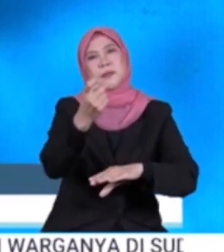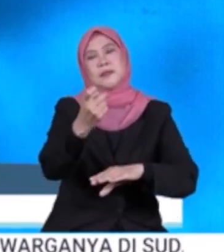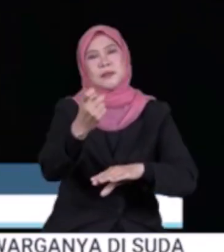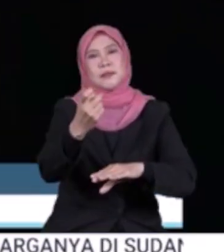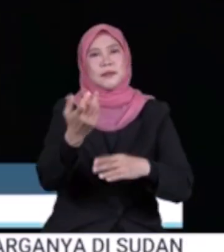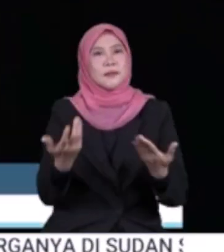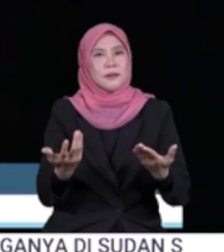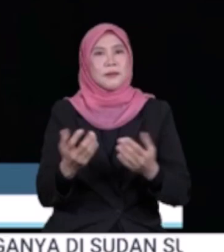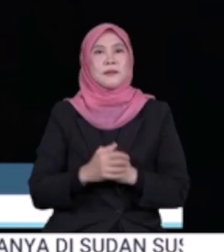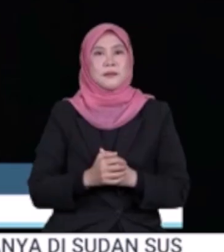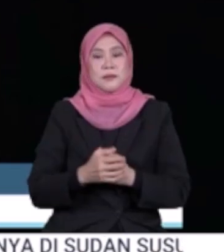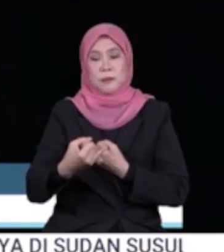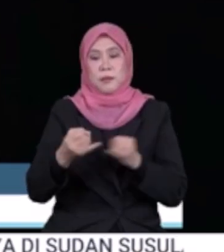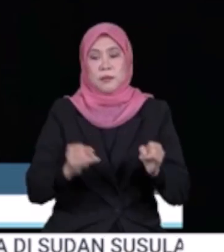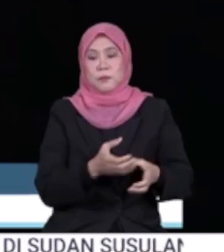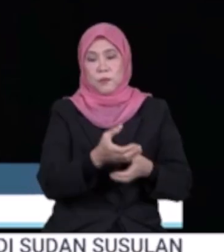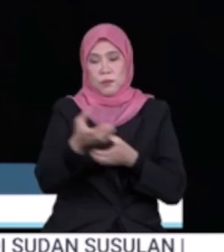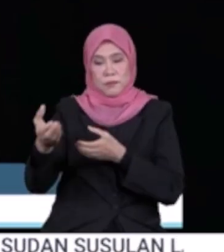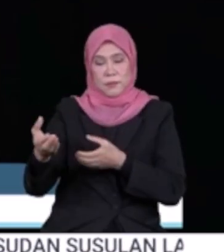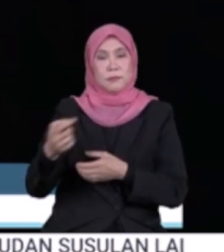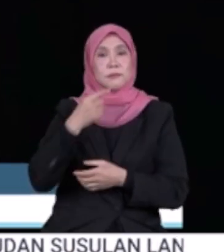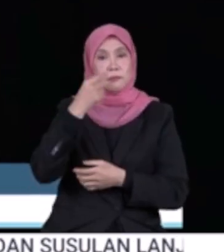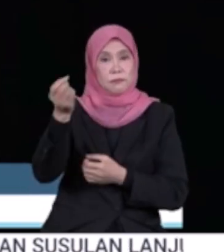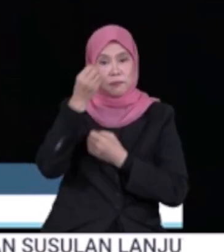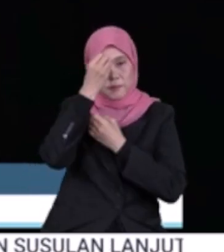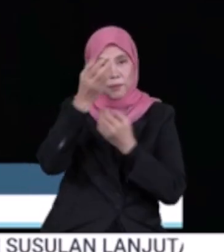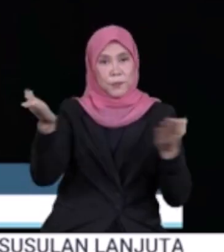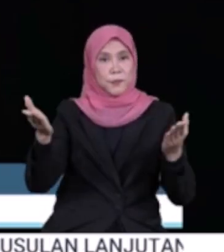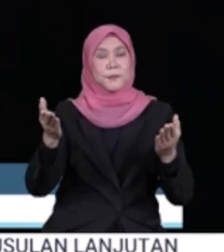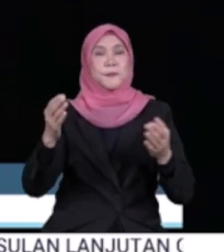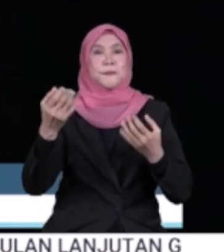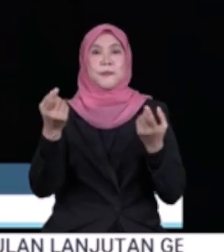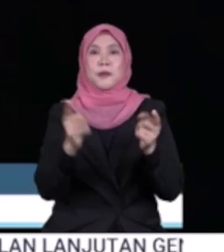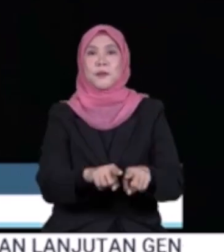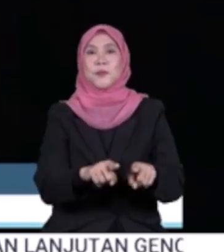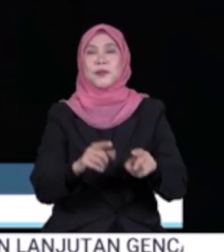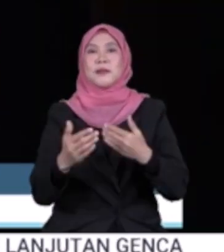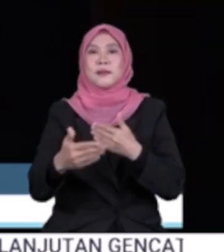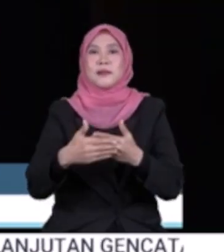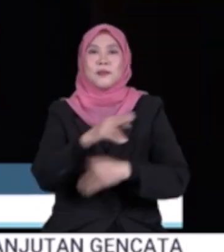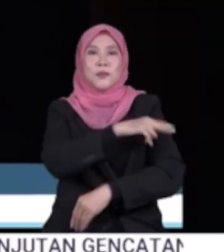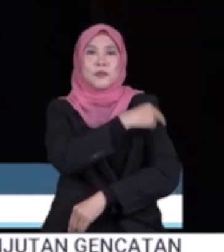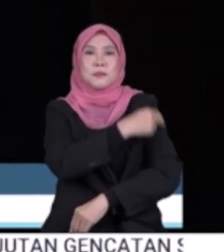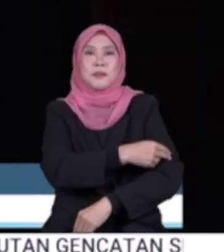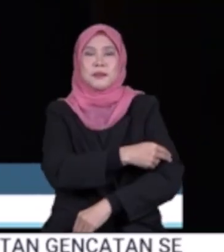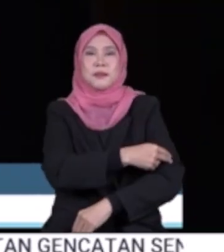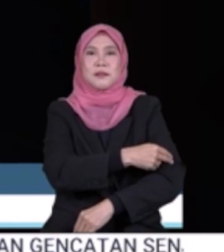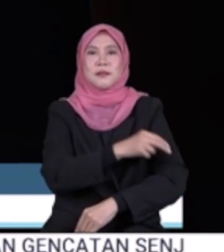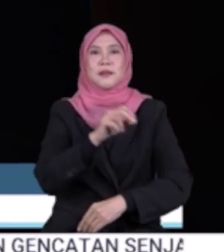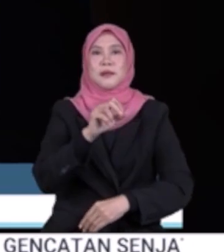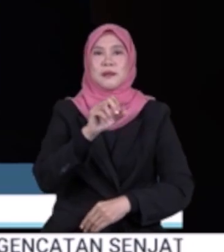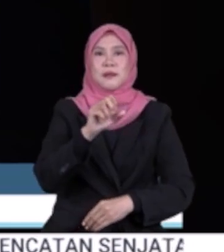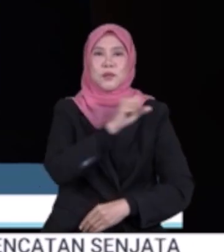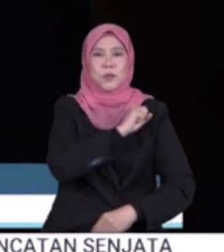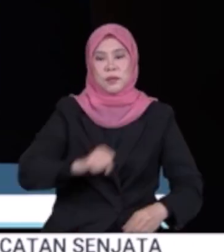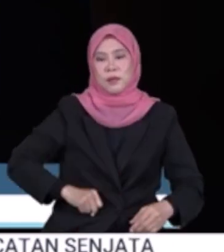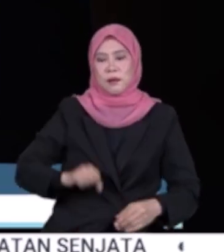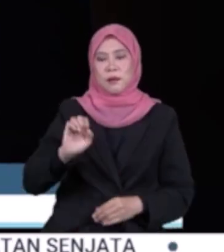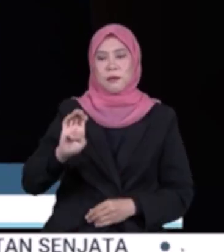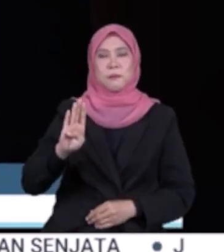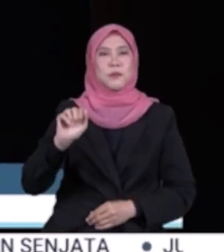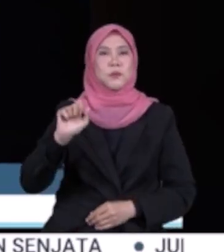jabatan bobok dan penyelamat negeri menurut isi kenyataan memaklungkan kejadian berlaku dihadapan Hospital Sultan Abdul Halim kira-kira